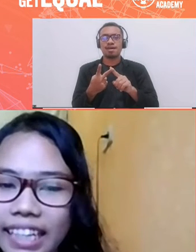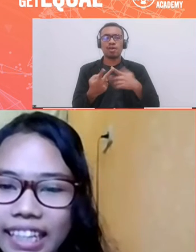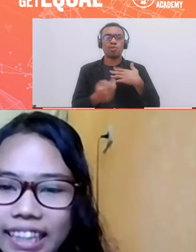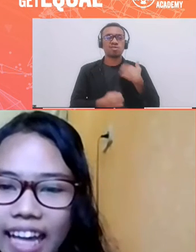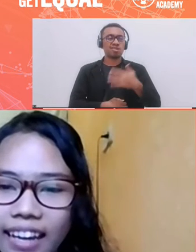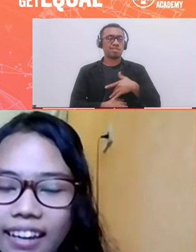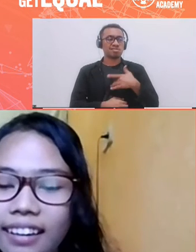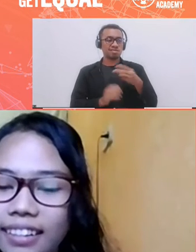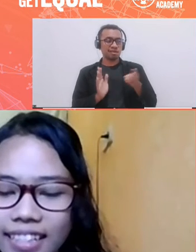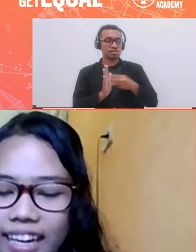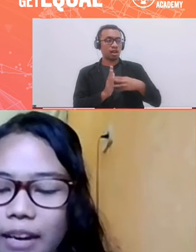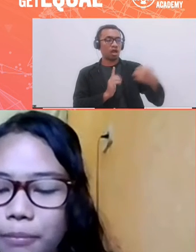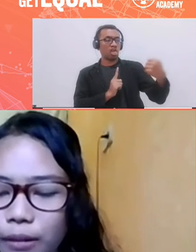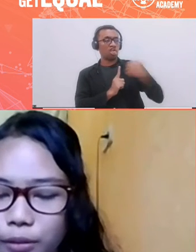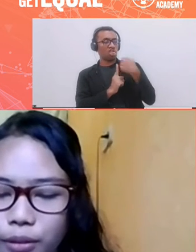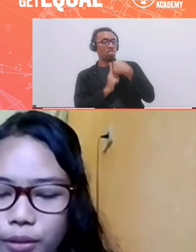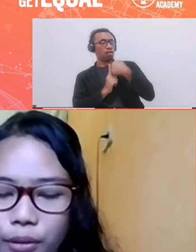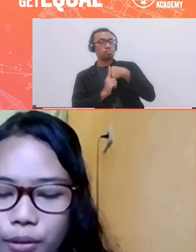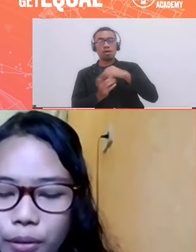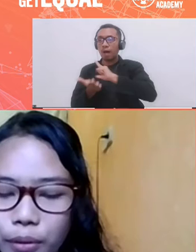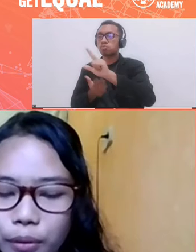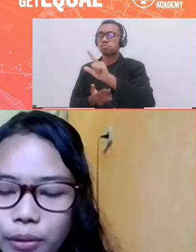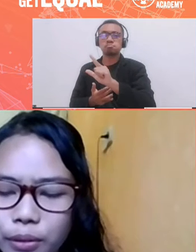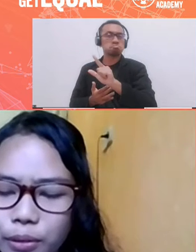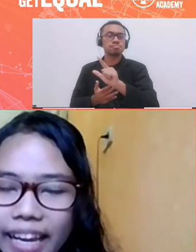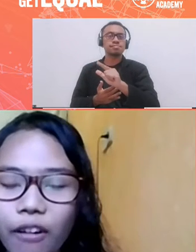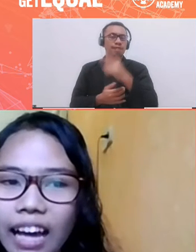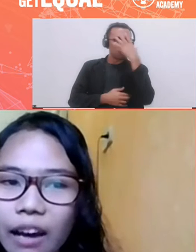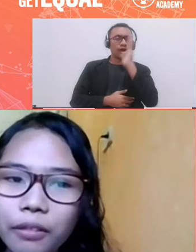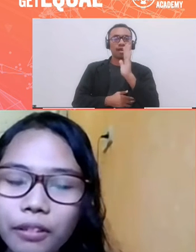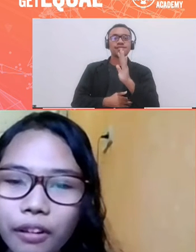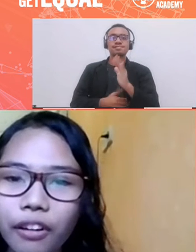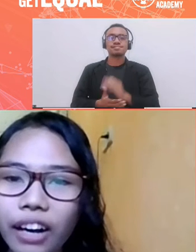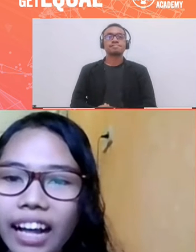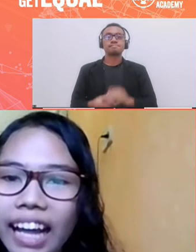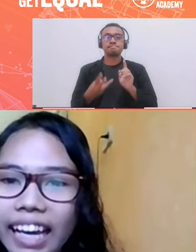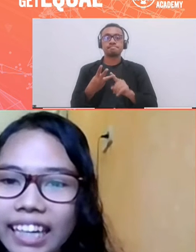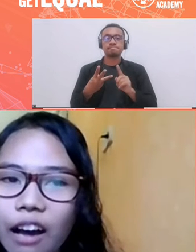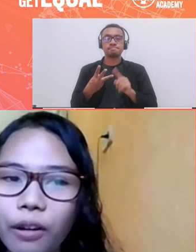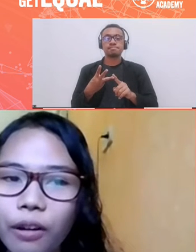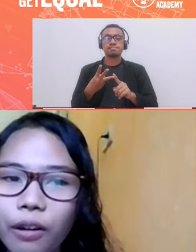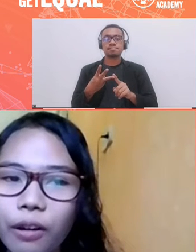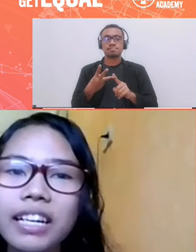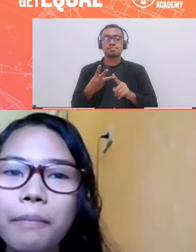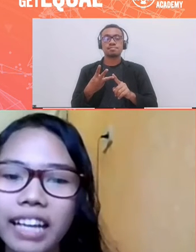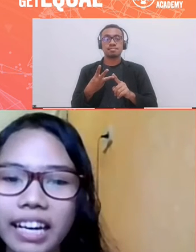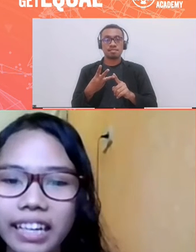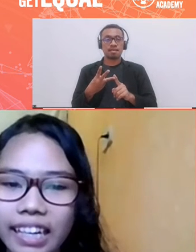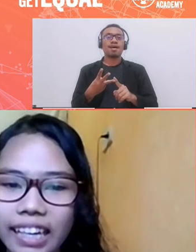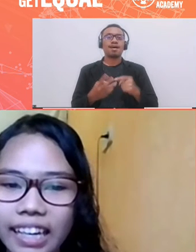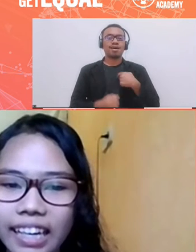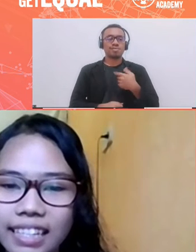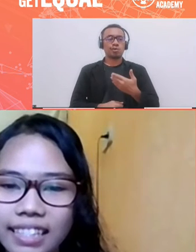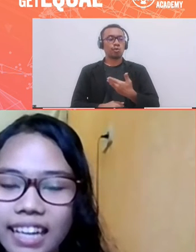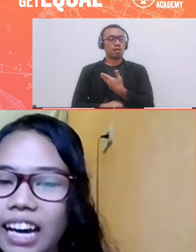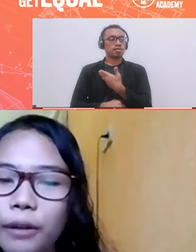kita, dan jangan malu untuk supaya kayak orang tahu, orang lain tahu kalau kita mendapatkan kekerasan,